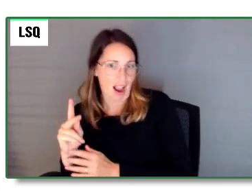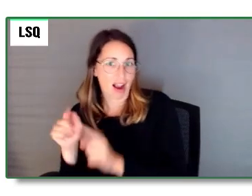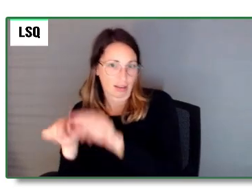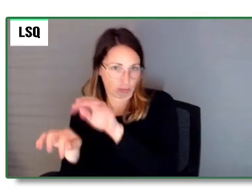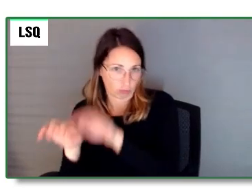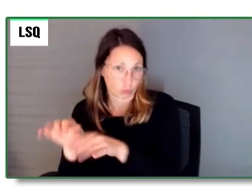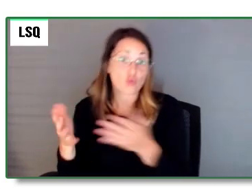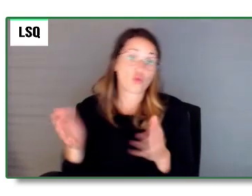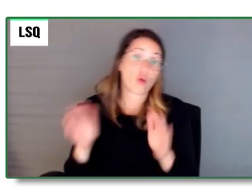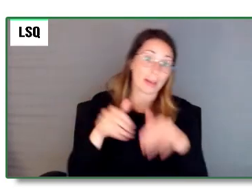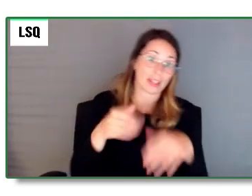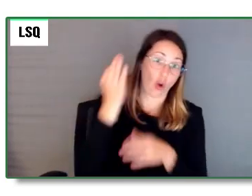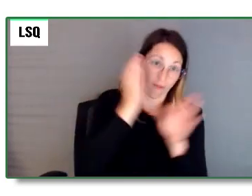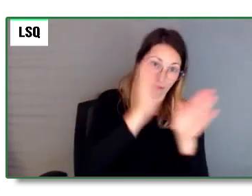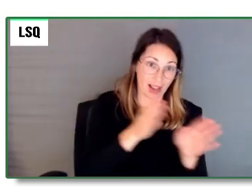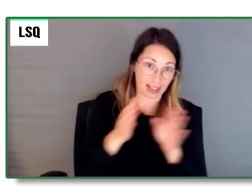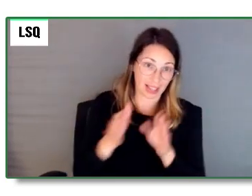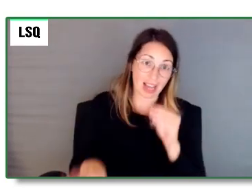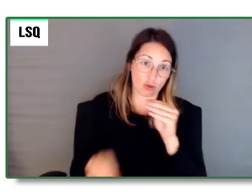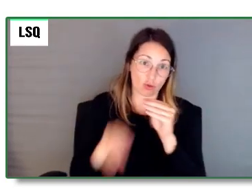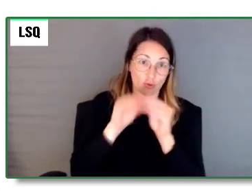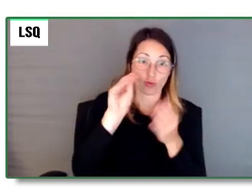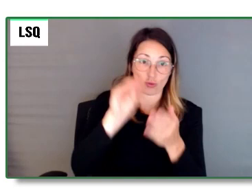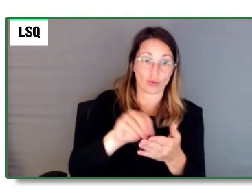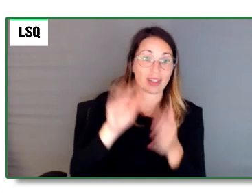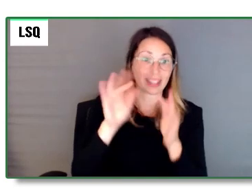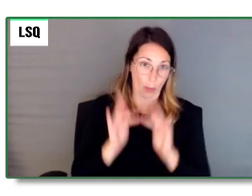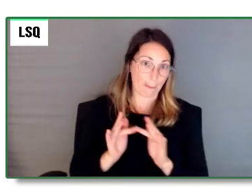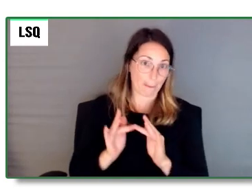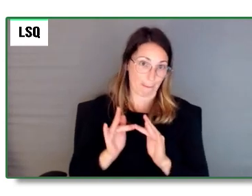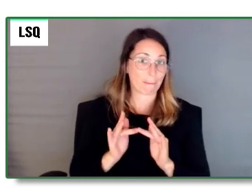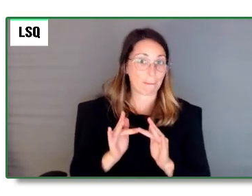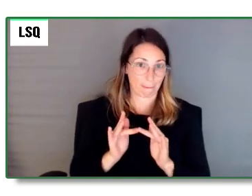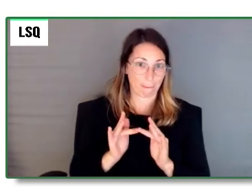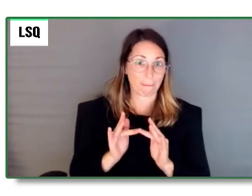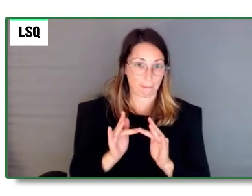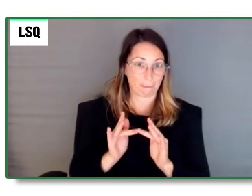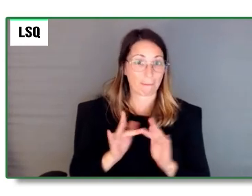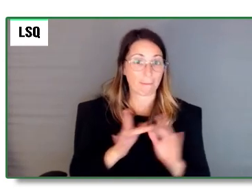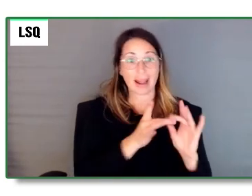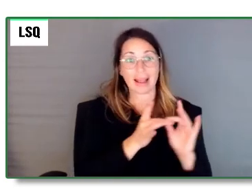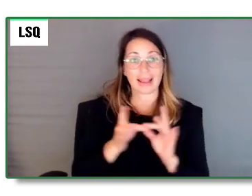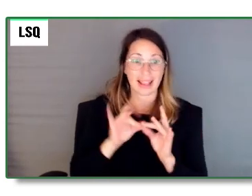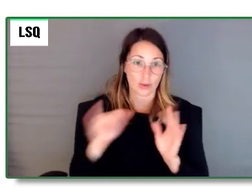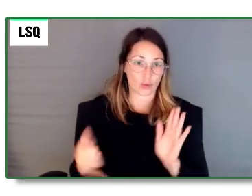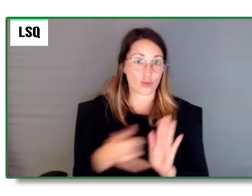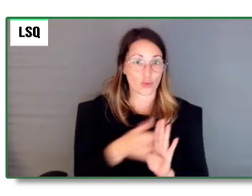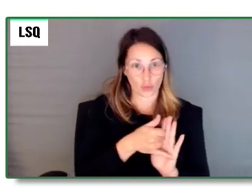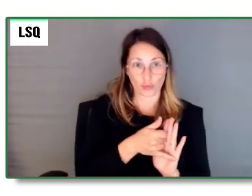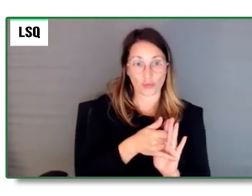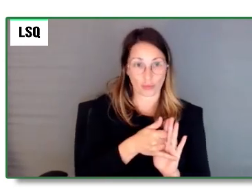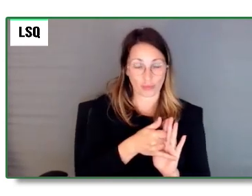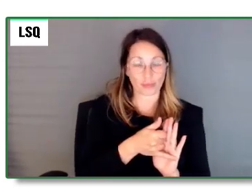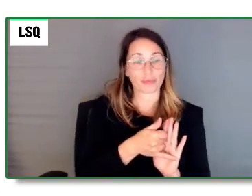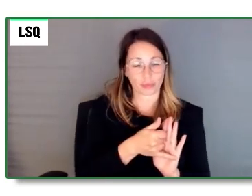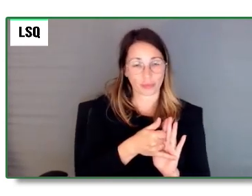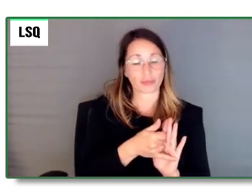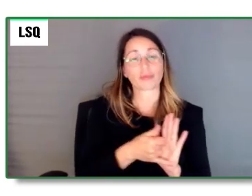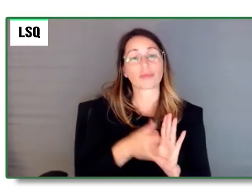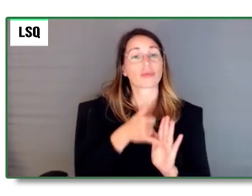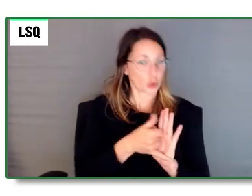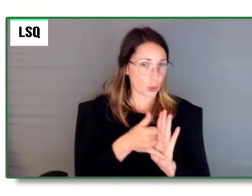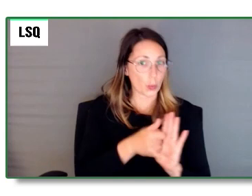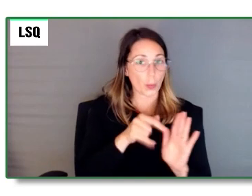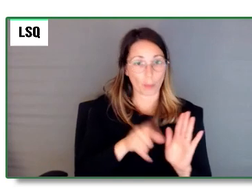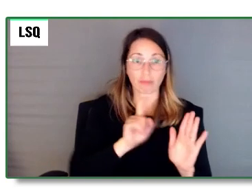ajouté sur notre site web par un lien YouTube où vous pourrez donc voir ou revoir toutes les